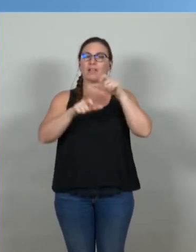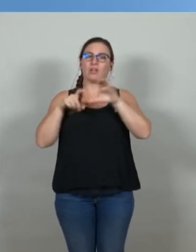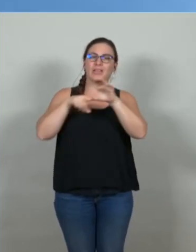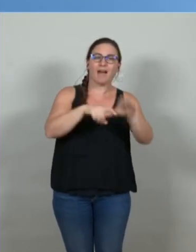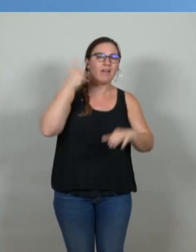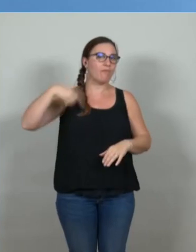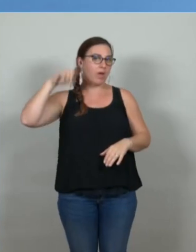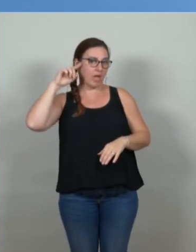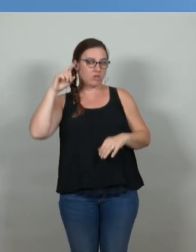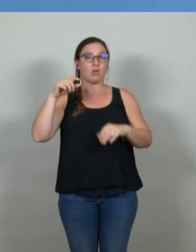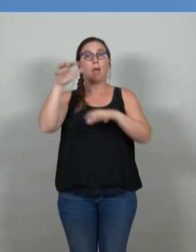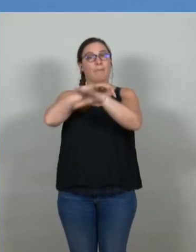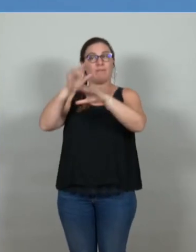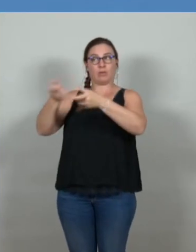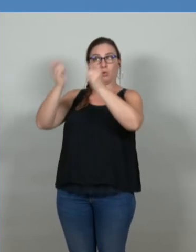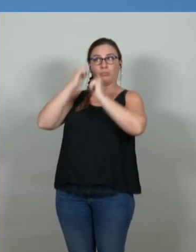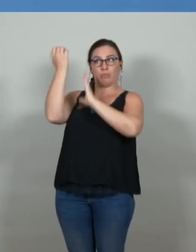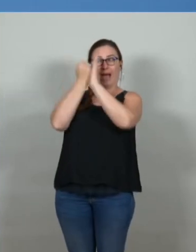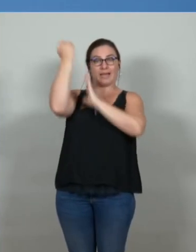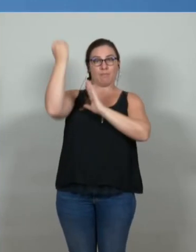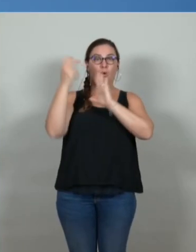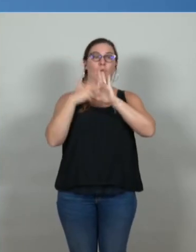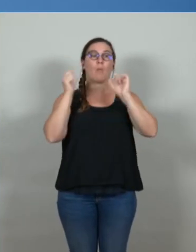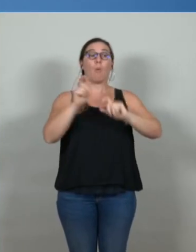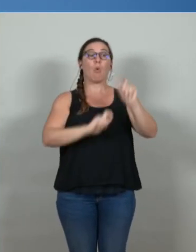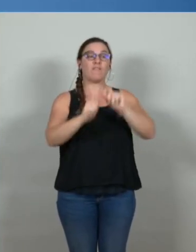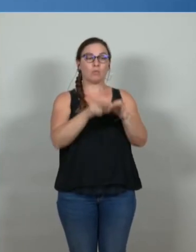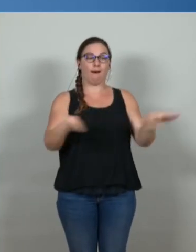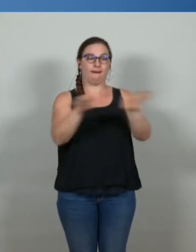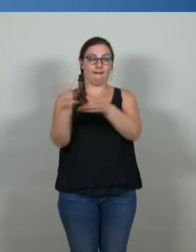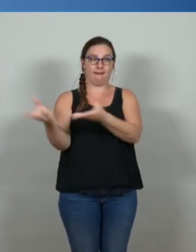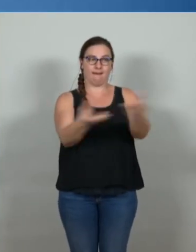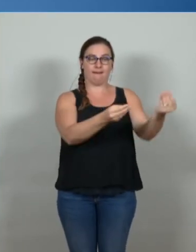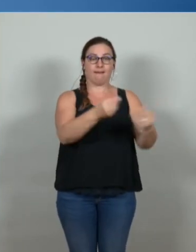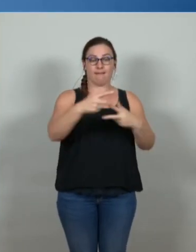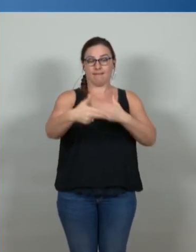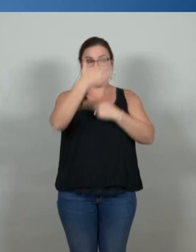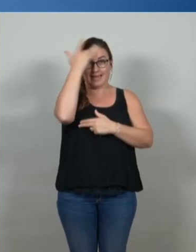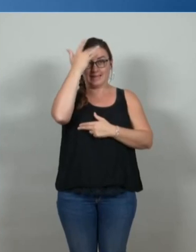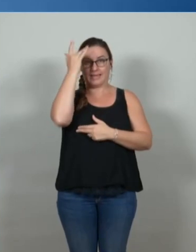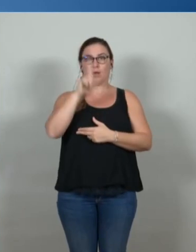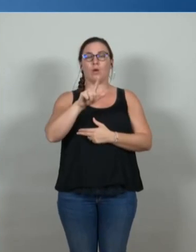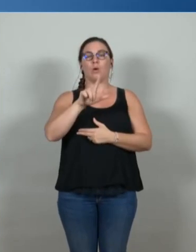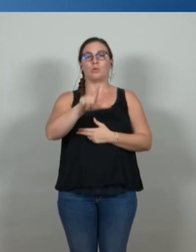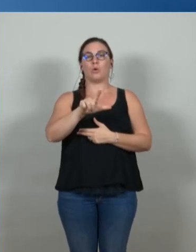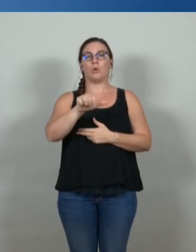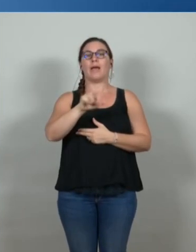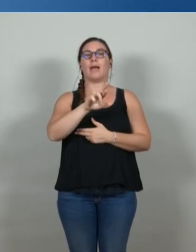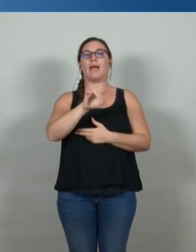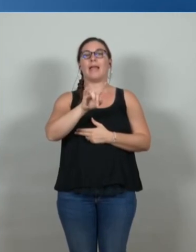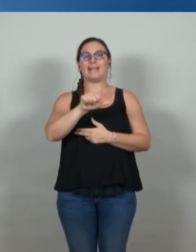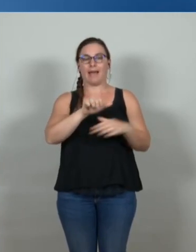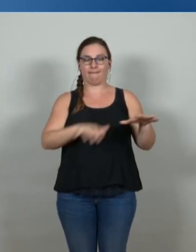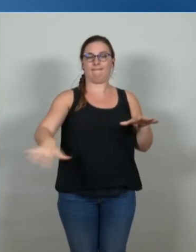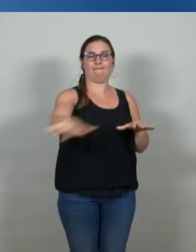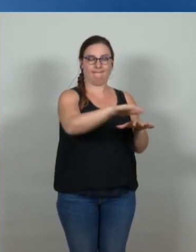un agrément de la préfecture pour réaliser une aire d'accueil provisoire pour l'été sur deux hectares du terrain de la friche Aix